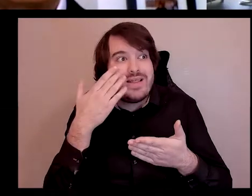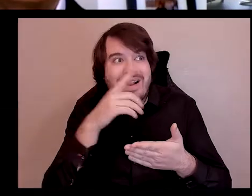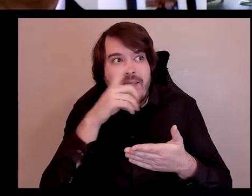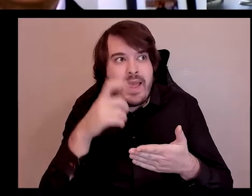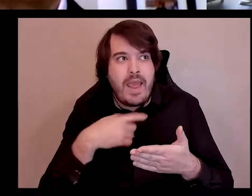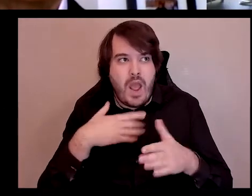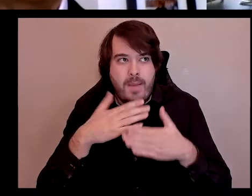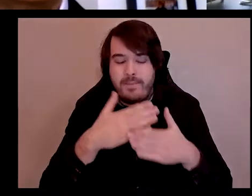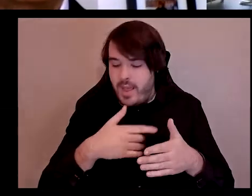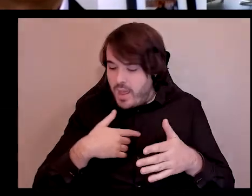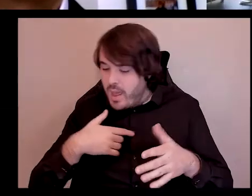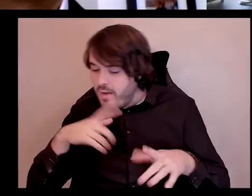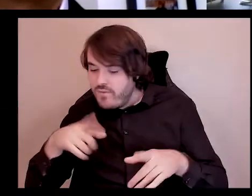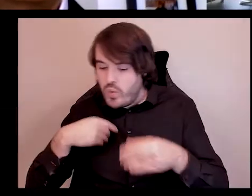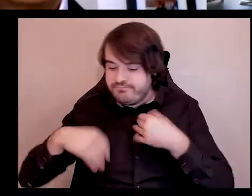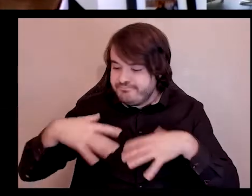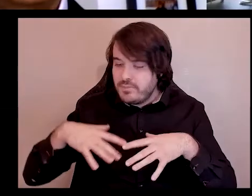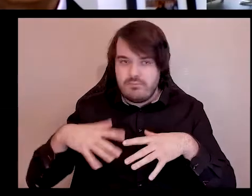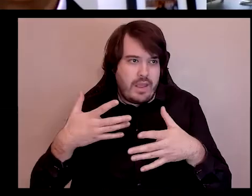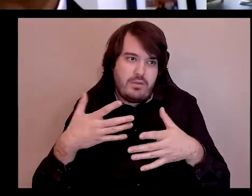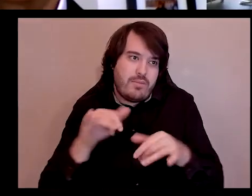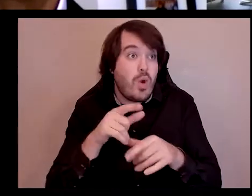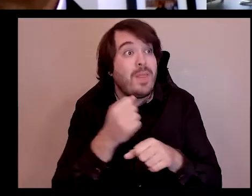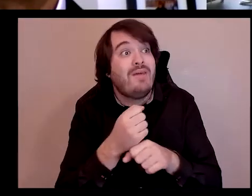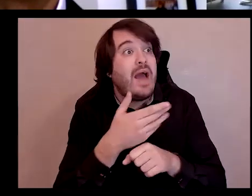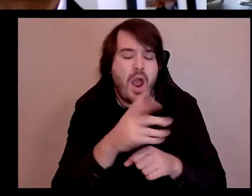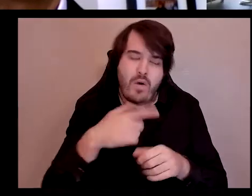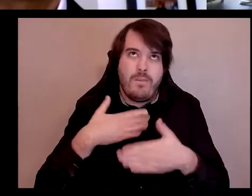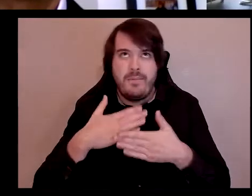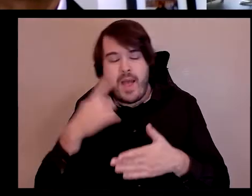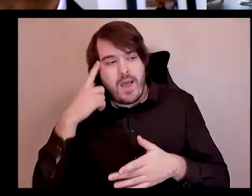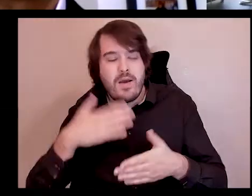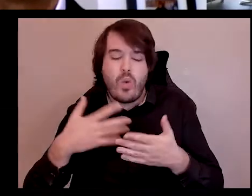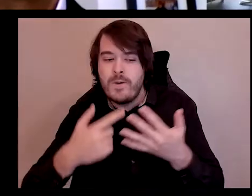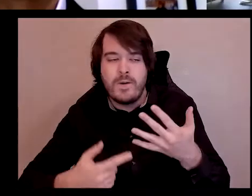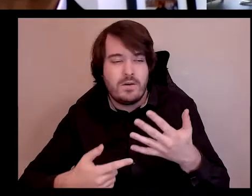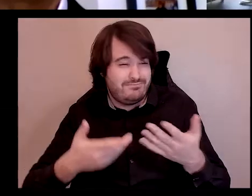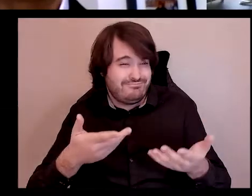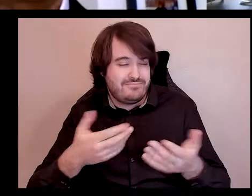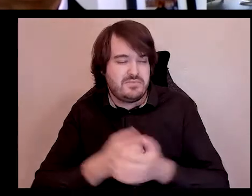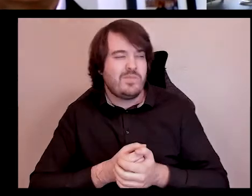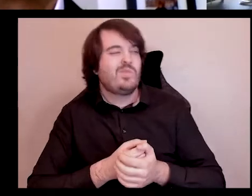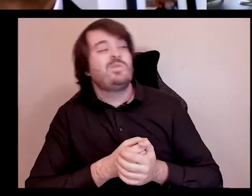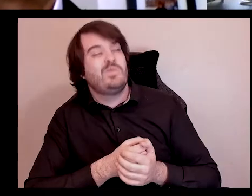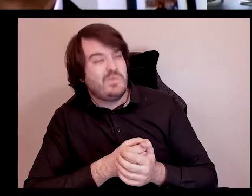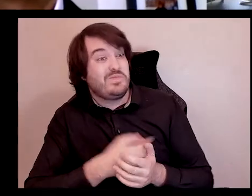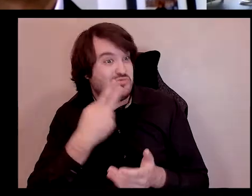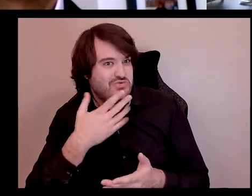train de se préparer pour la prochaine saison. Il faudrait peut-être en profiter pour tirer le son de ça pour nous, chercheurs